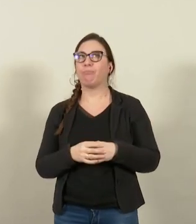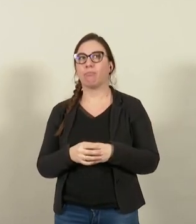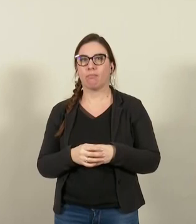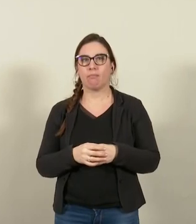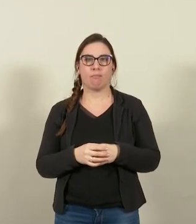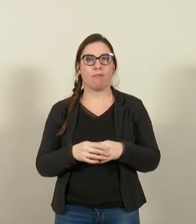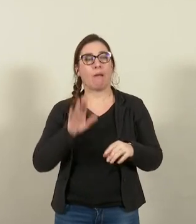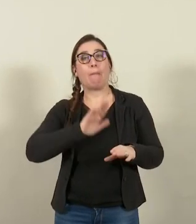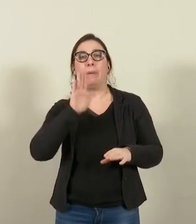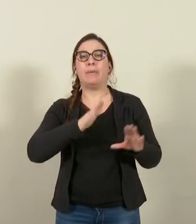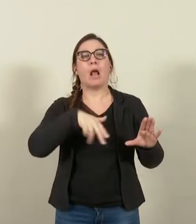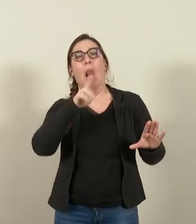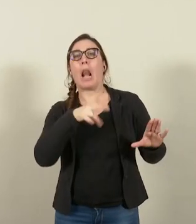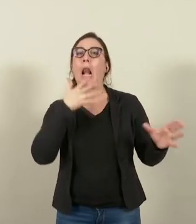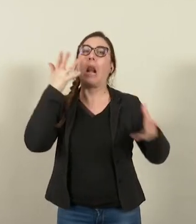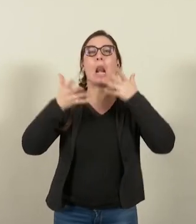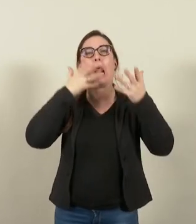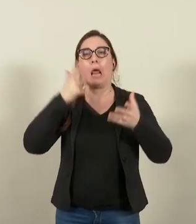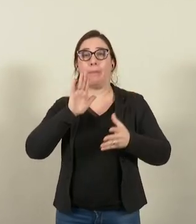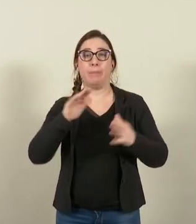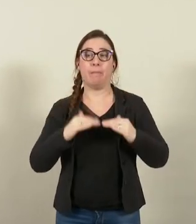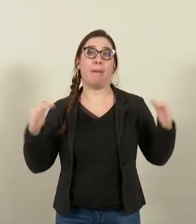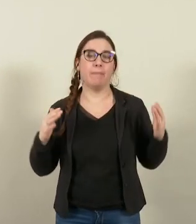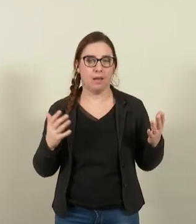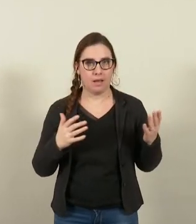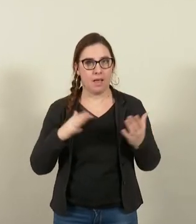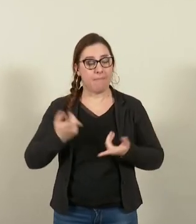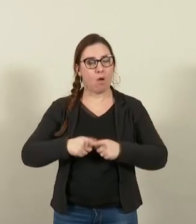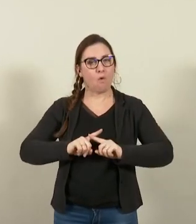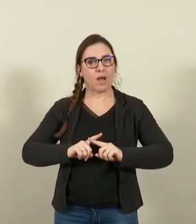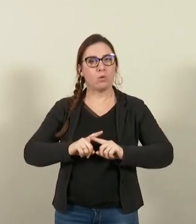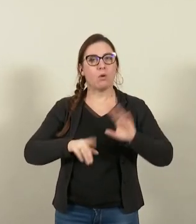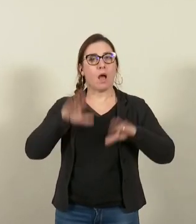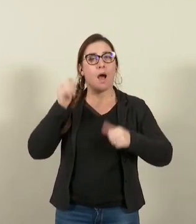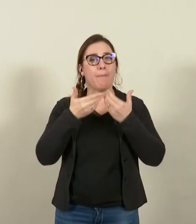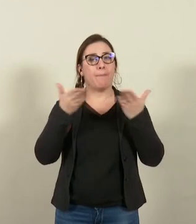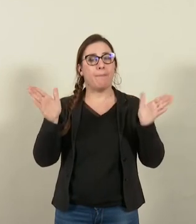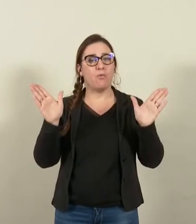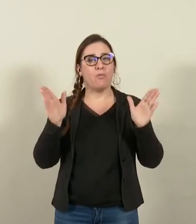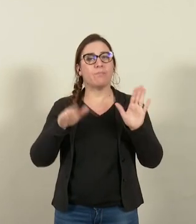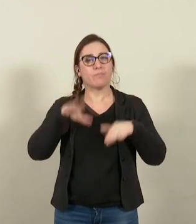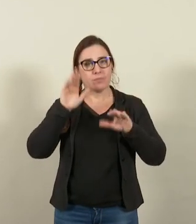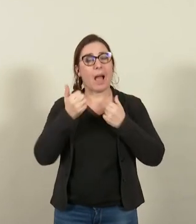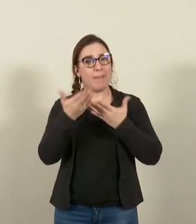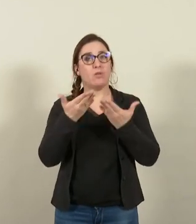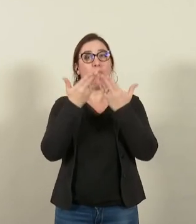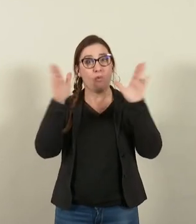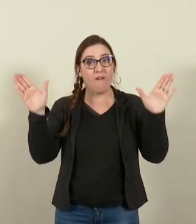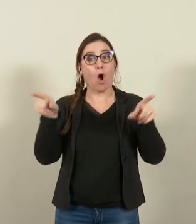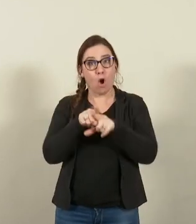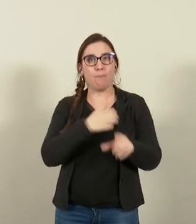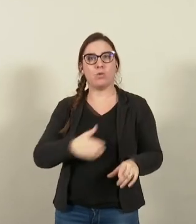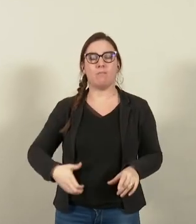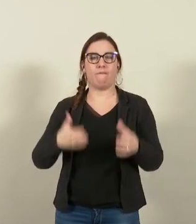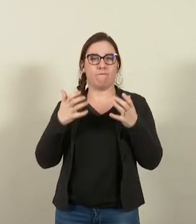démagogues que vous dans dans ces domaines euh mais nous sommes convaincus qu'un appel d'offre ouvert sur la base de ce que souhaitait la municipalité